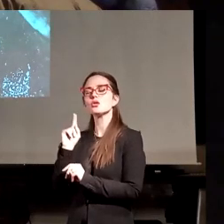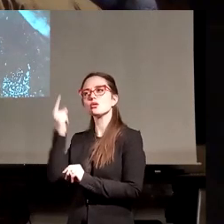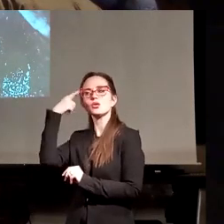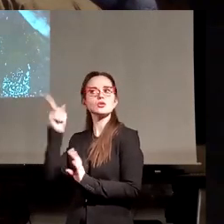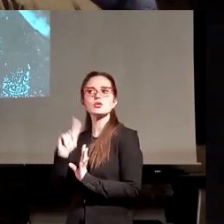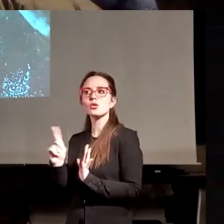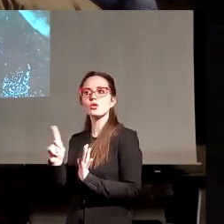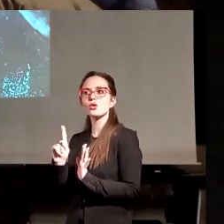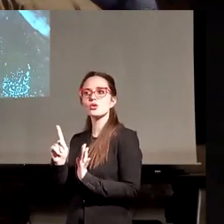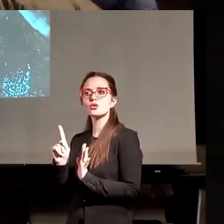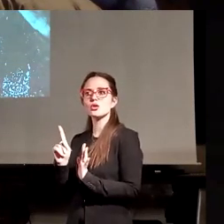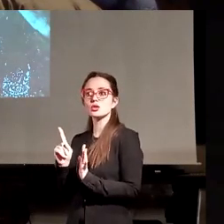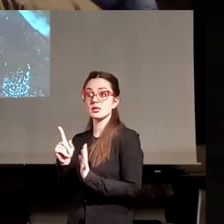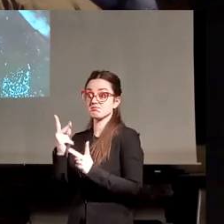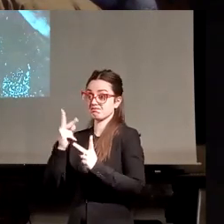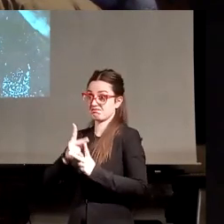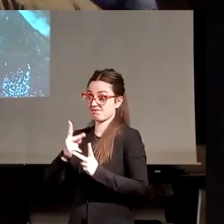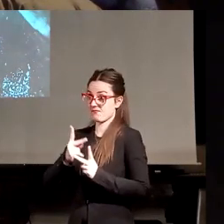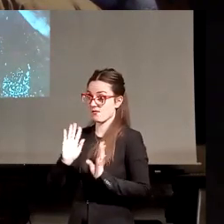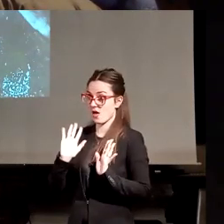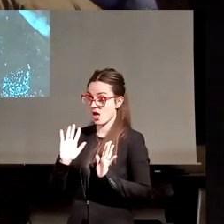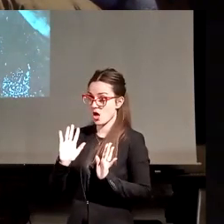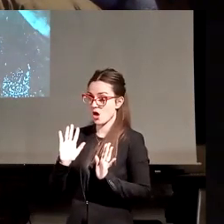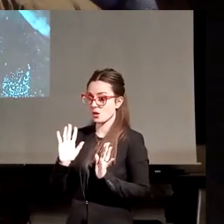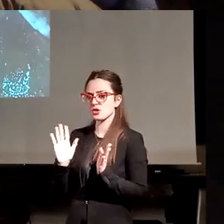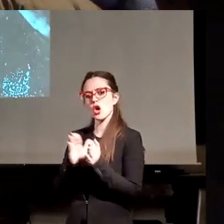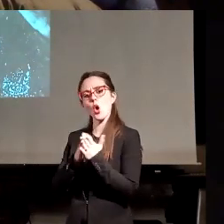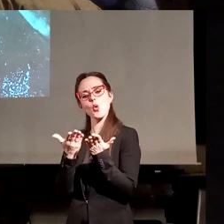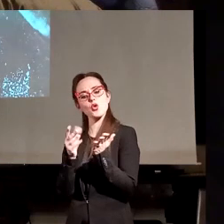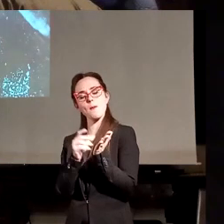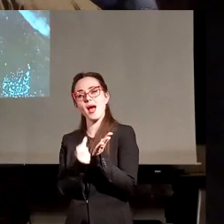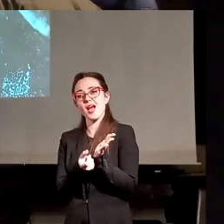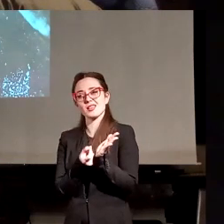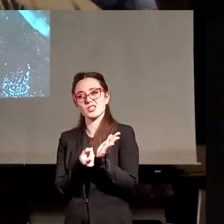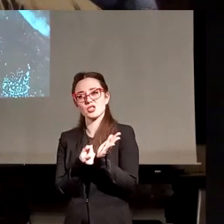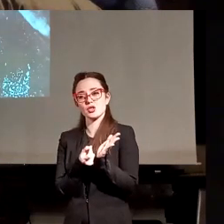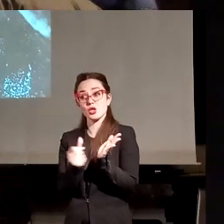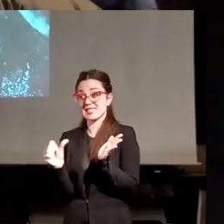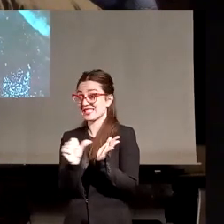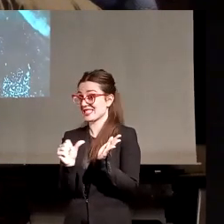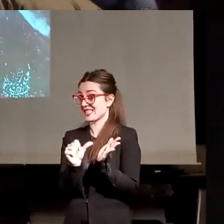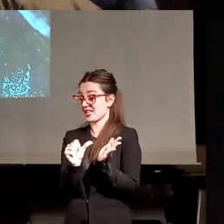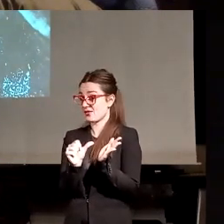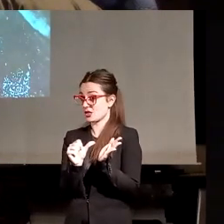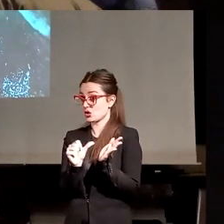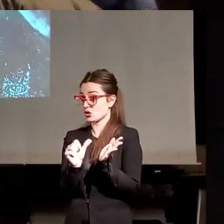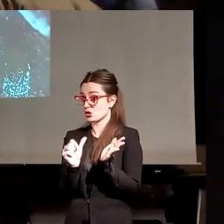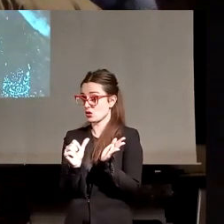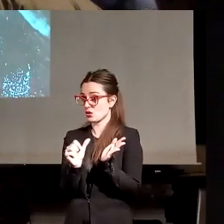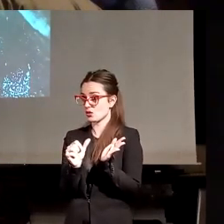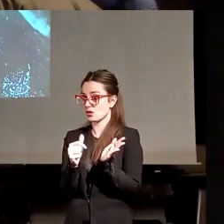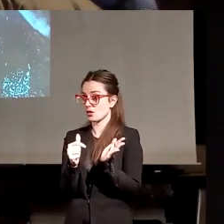mano sul fuoco sull'autenticità un abbozzo di romanzo giovanile di steven sono due c'è esattamente